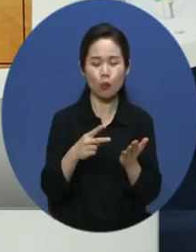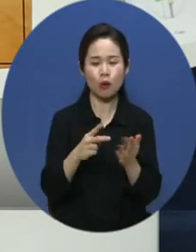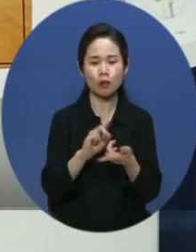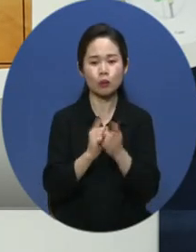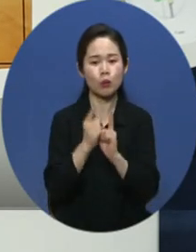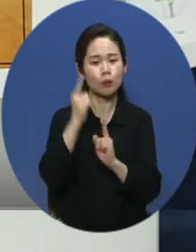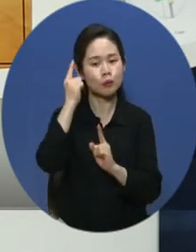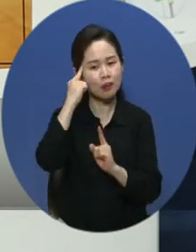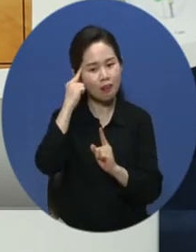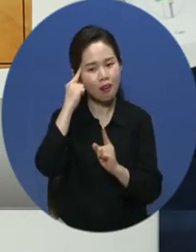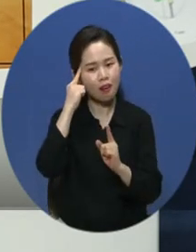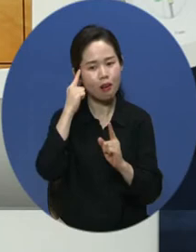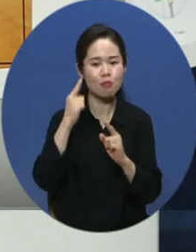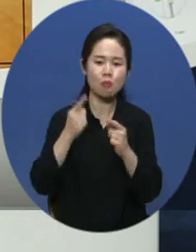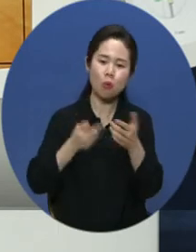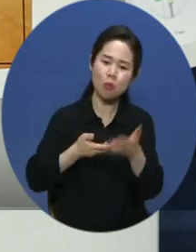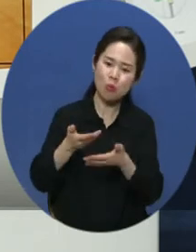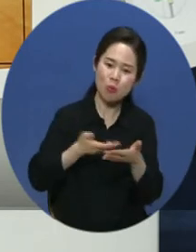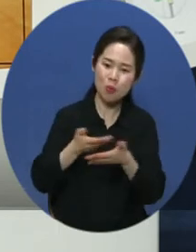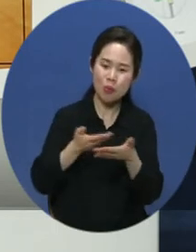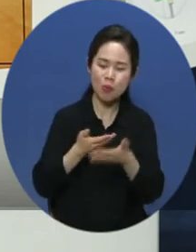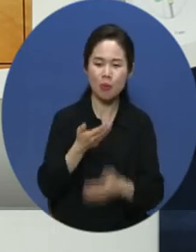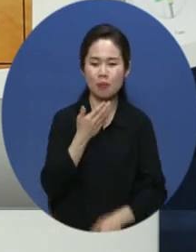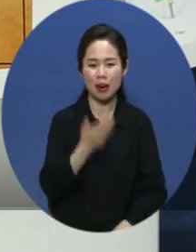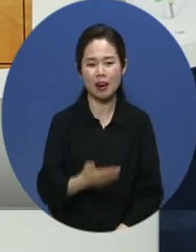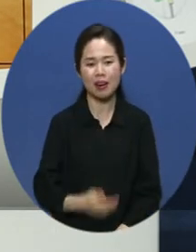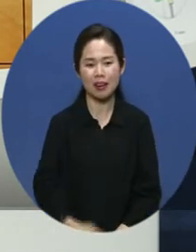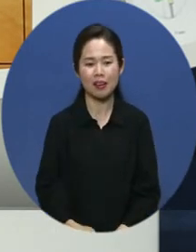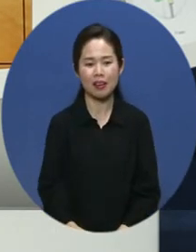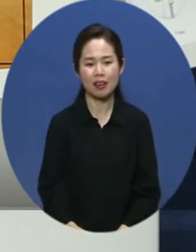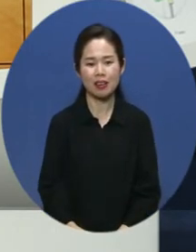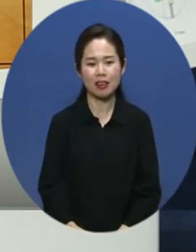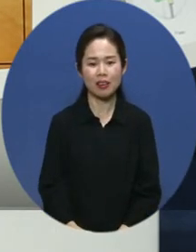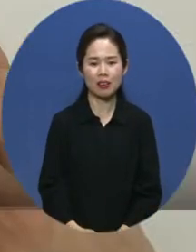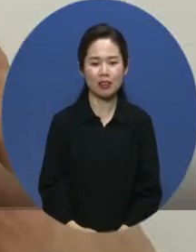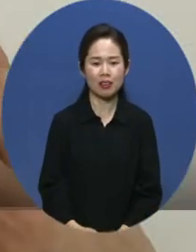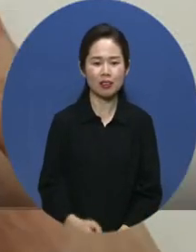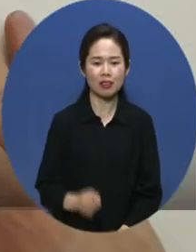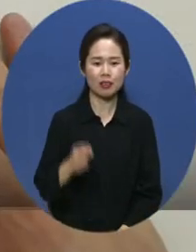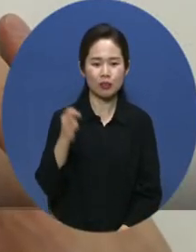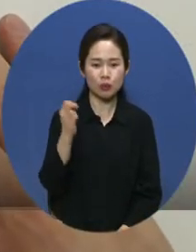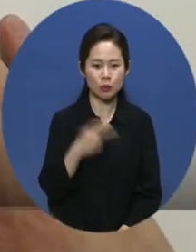토론도 할수도 있고 그런 거. 그리고 또 여러 가지